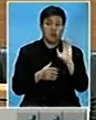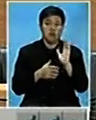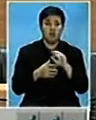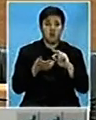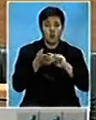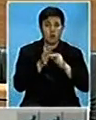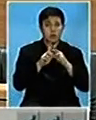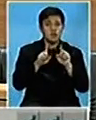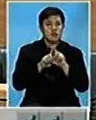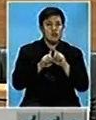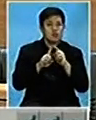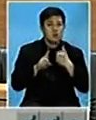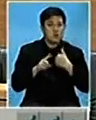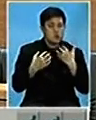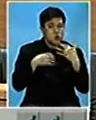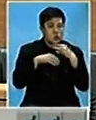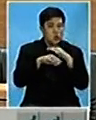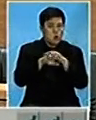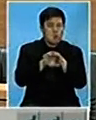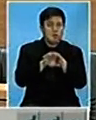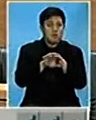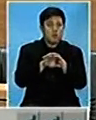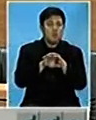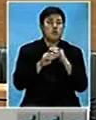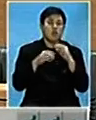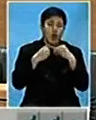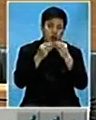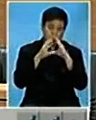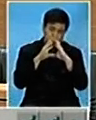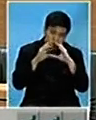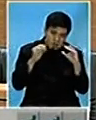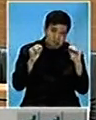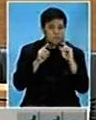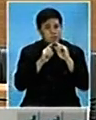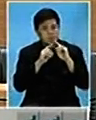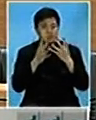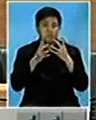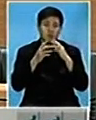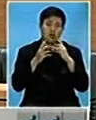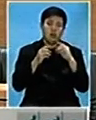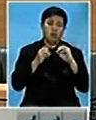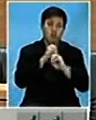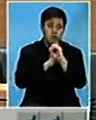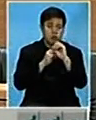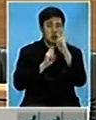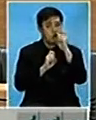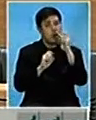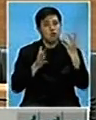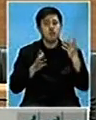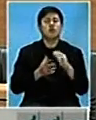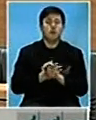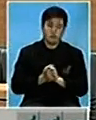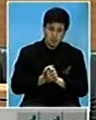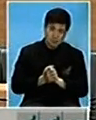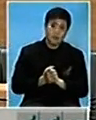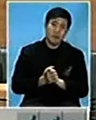ให้เกิดการอยู่ร่วมกันที่สันติสงบสุขมีความปลอดภัยและยิ่งไป